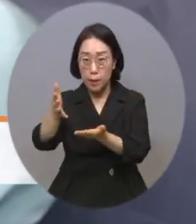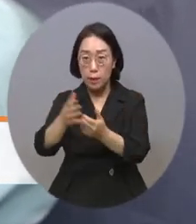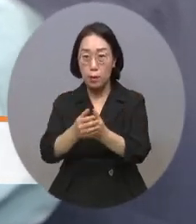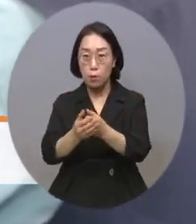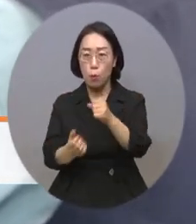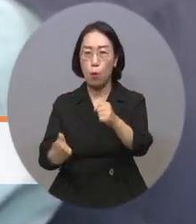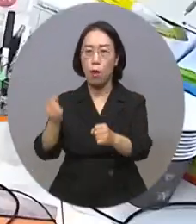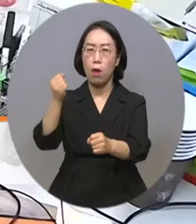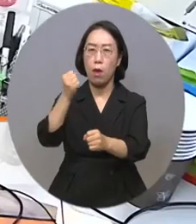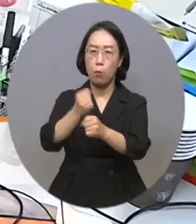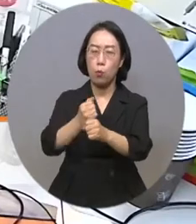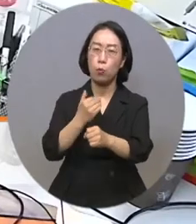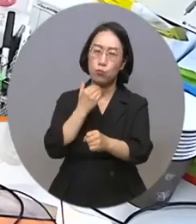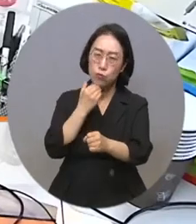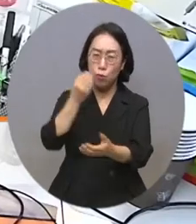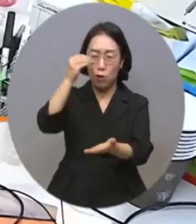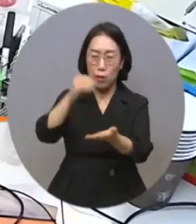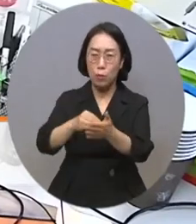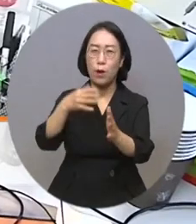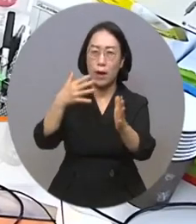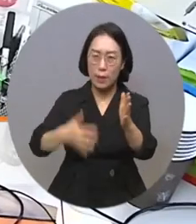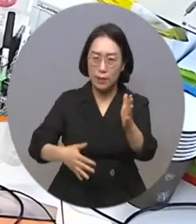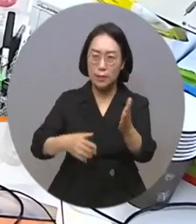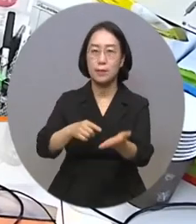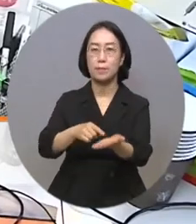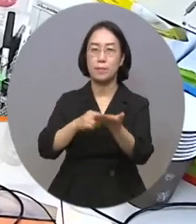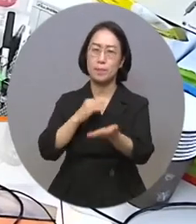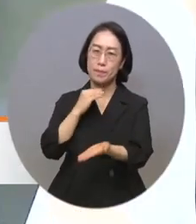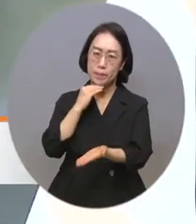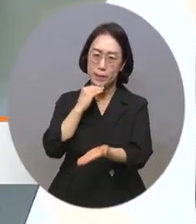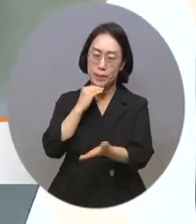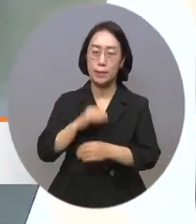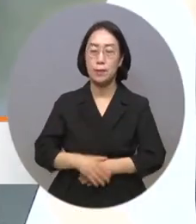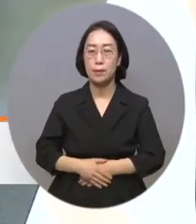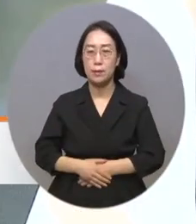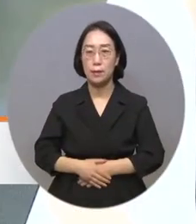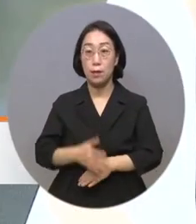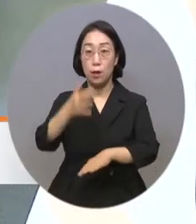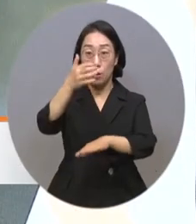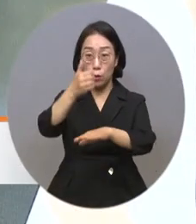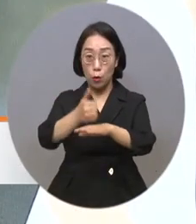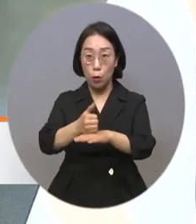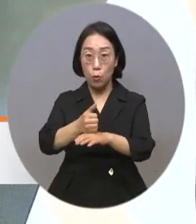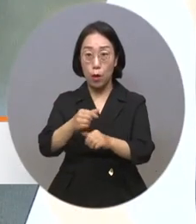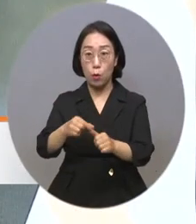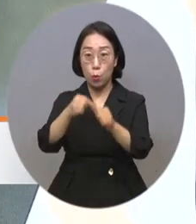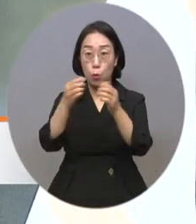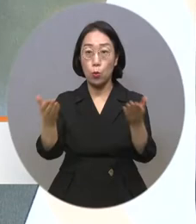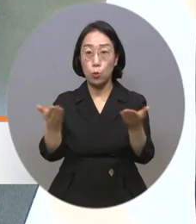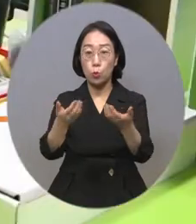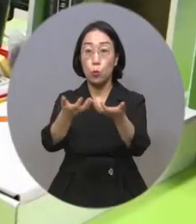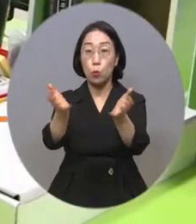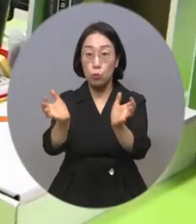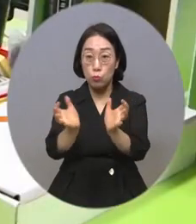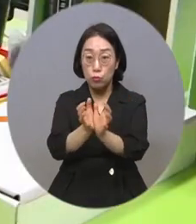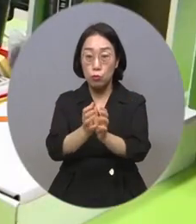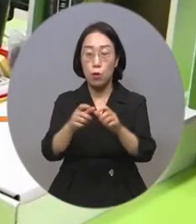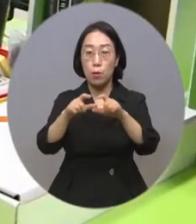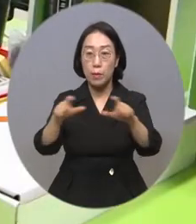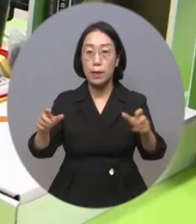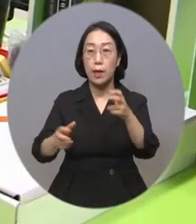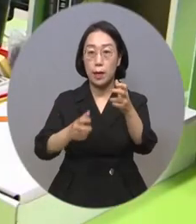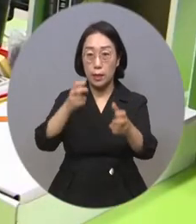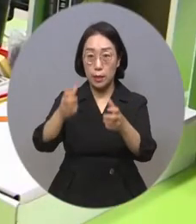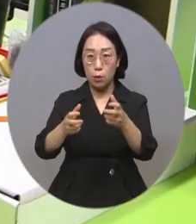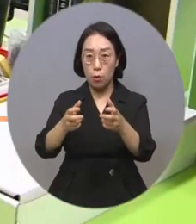다른 경향이 나타났다는 설명입니다 이번 결과에 대해 고용노동부는 민간기업에 장애인 고용이